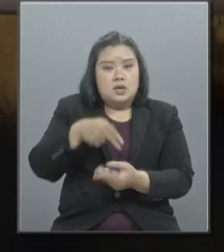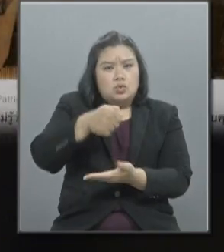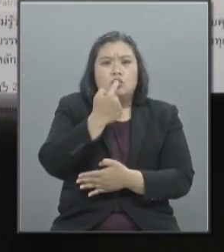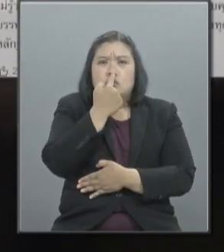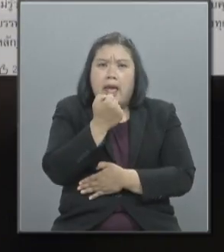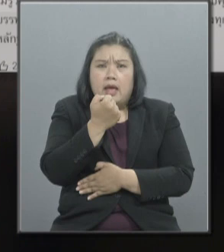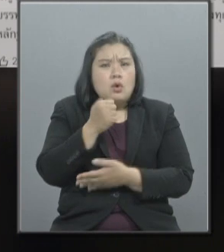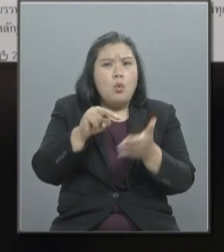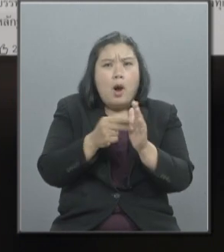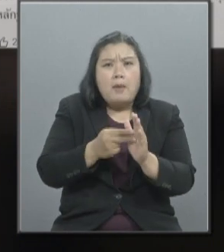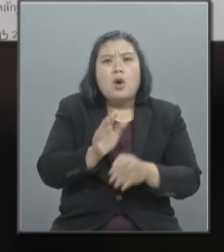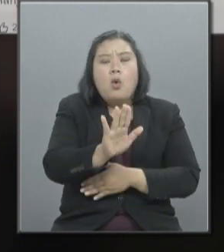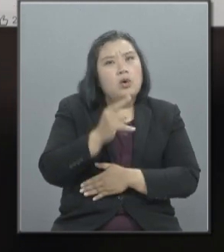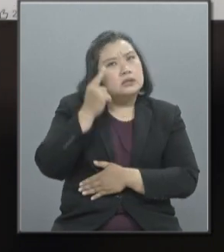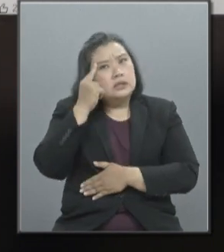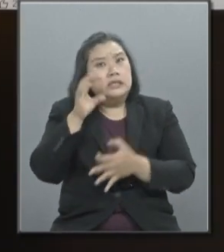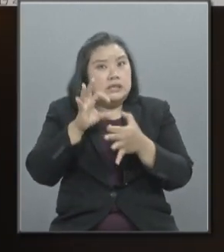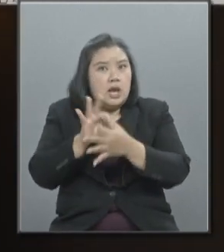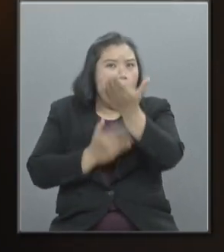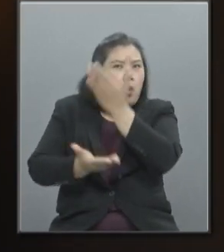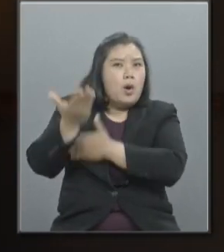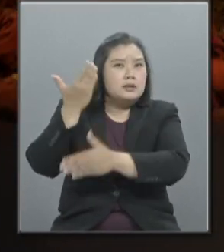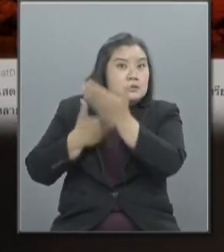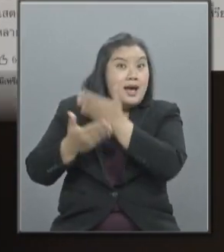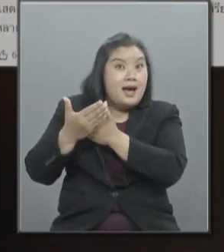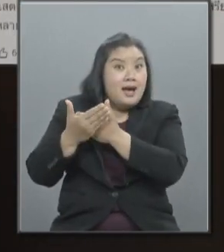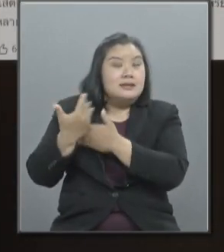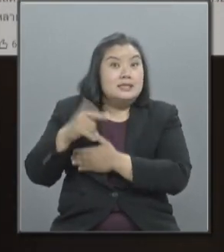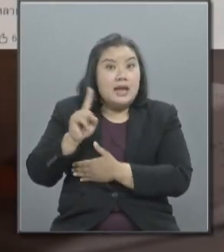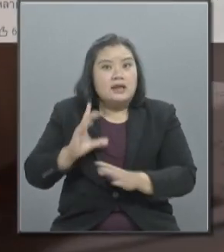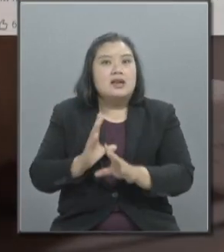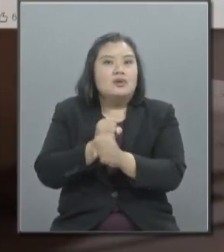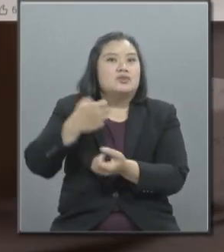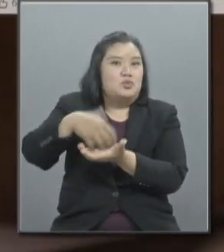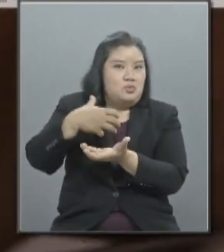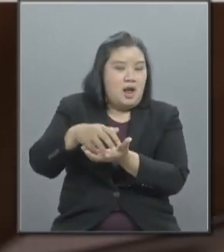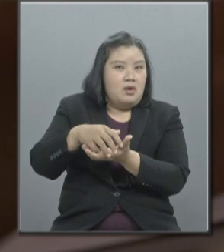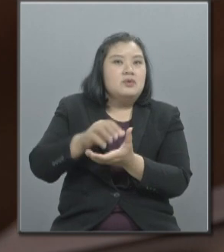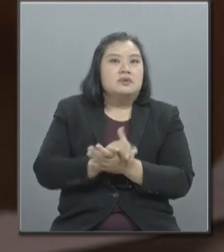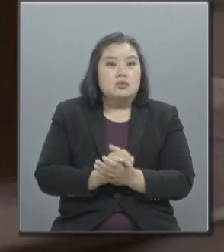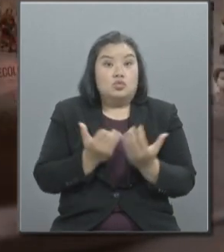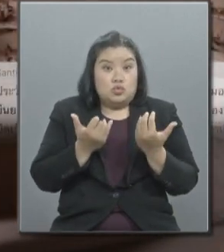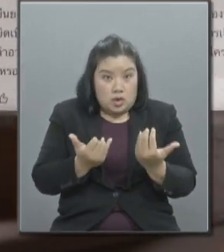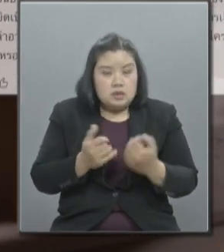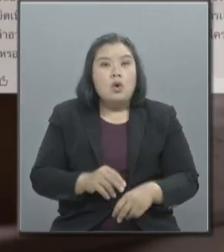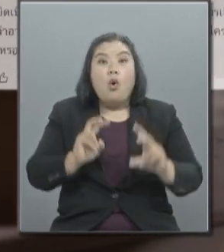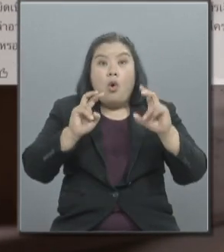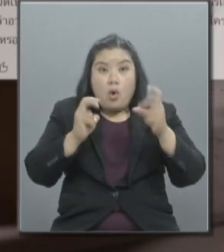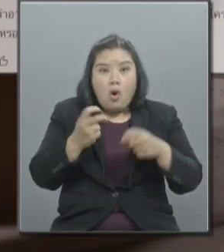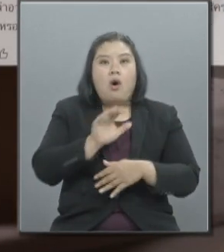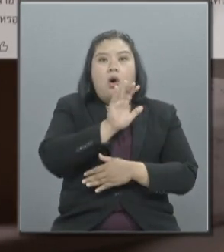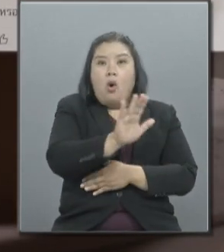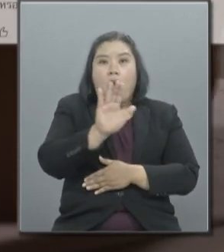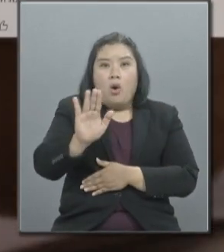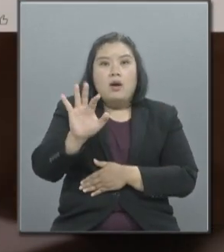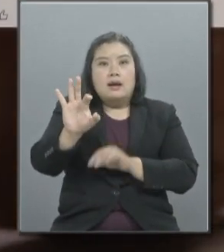ำให้เกิดการถกเถียงเกี่ยวกับข้อมูลทางประวัติศาสตร์ที่ทางรายการนำมาเสนอ จะเห็นได้ว่าแต่ละเรื่องที่รายการหยิบยกขึ้นมาเล่